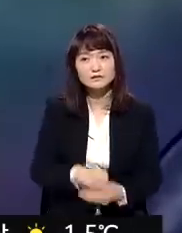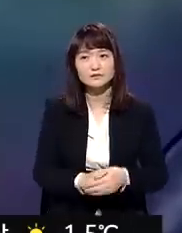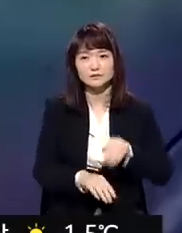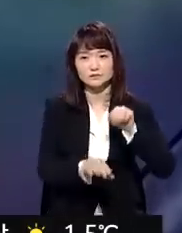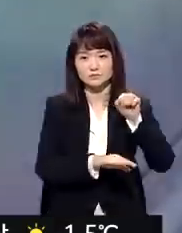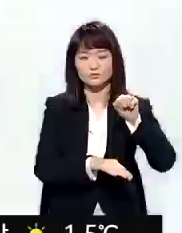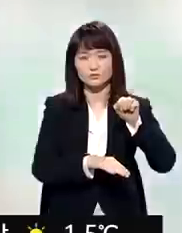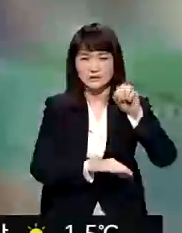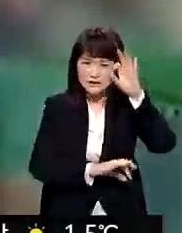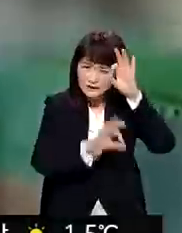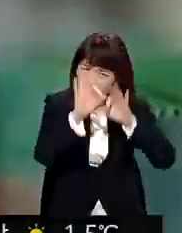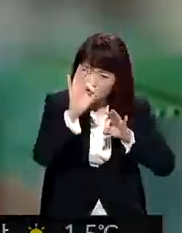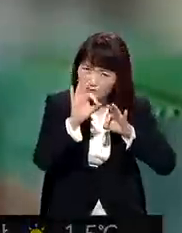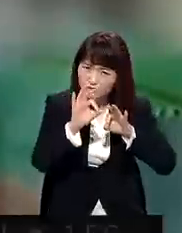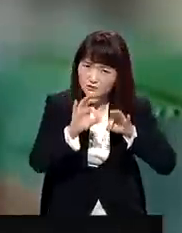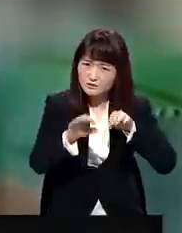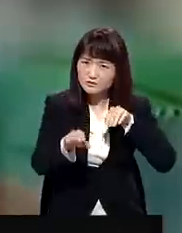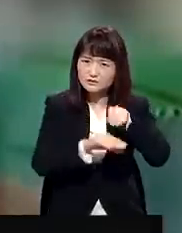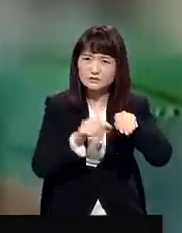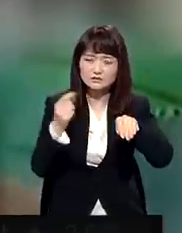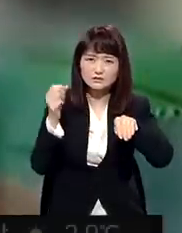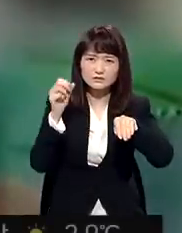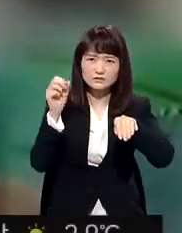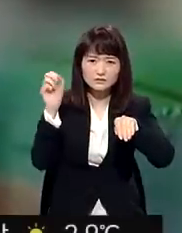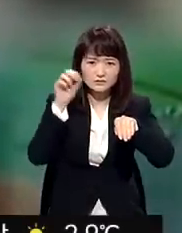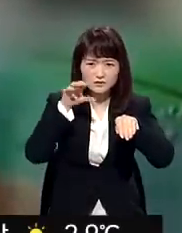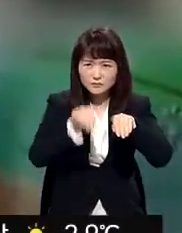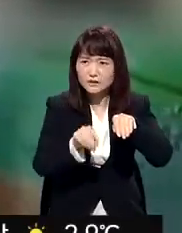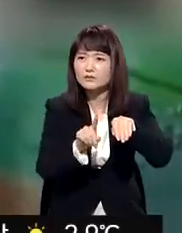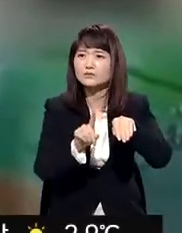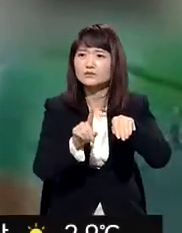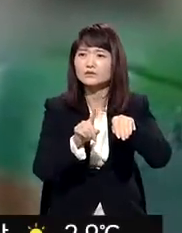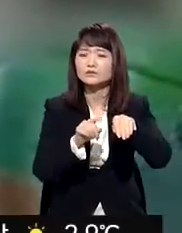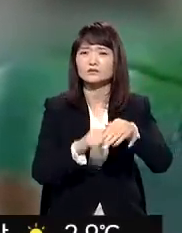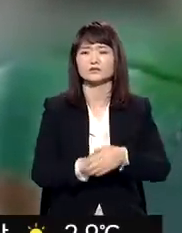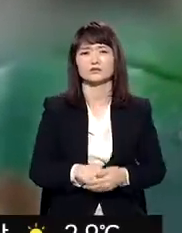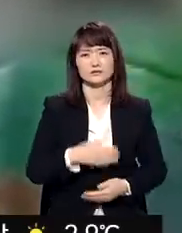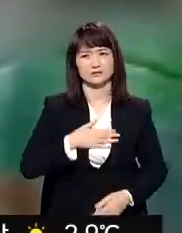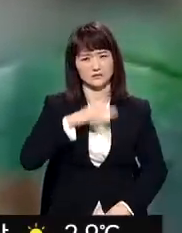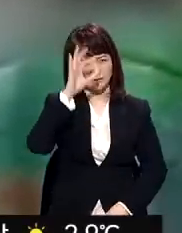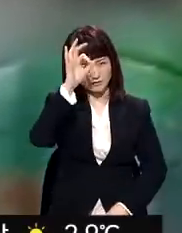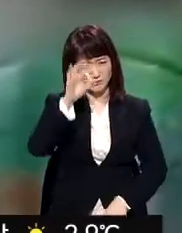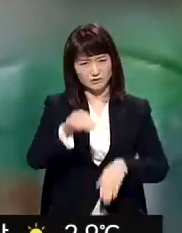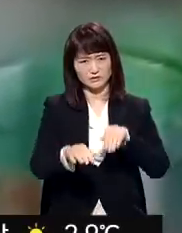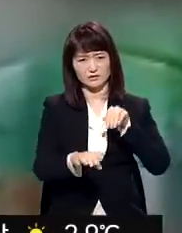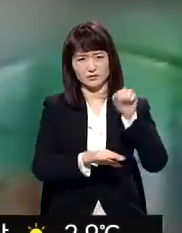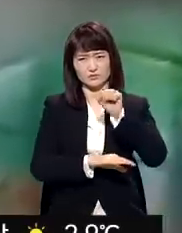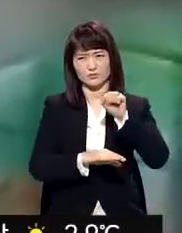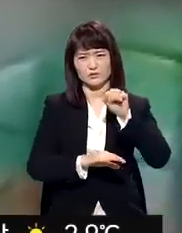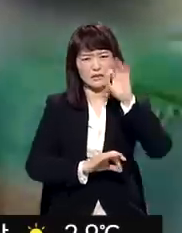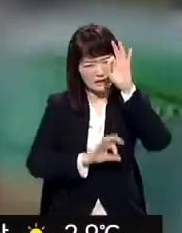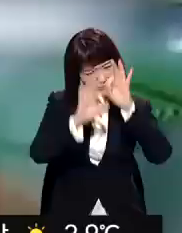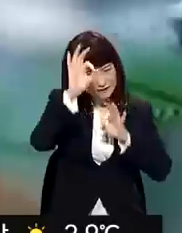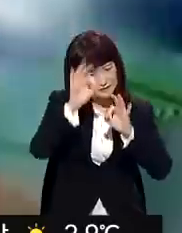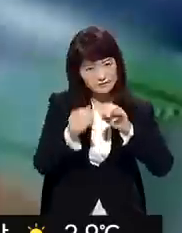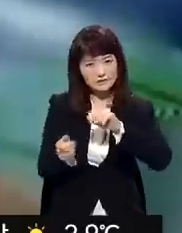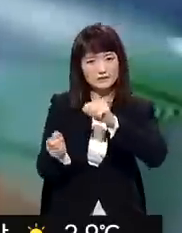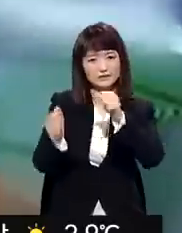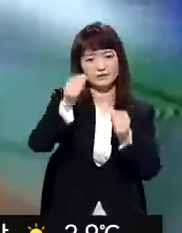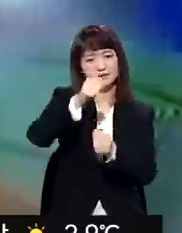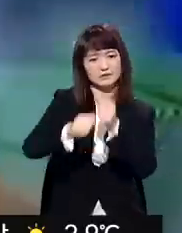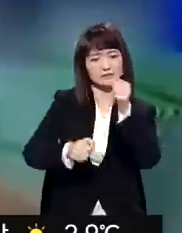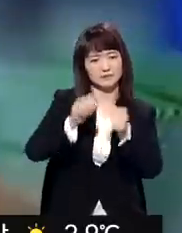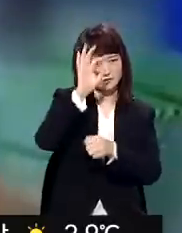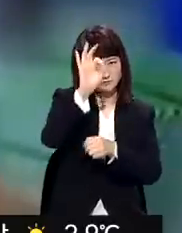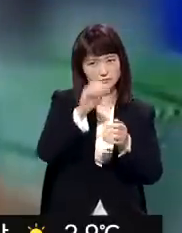운전자 부주이냐 뒤에서 보면 브레이크등이 돌았는지만 확인하면 되는데 제가 봤을 땐 부주의 같아요 왜냐하면 지금 핸들 꺾고 있는 거 보면 제가